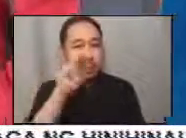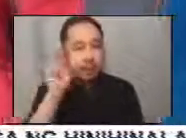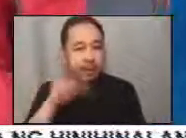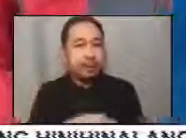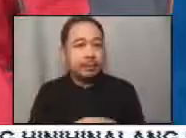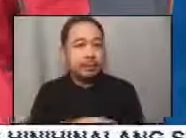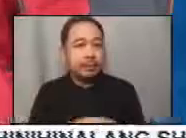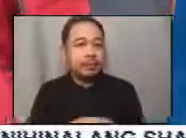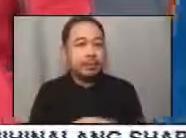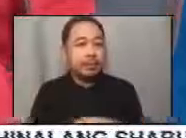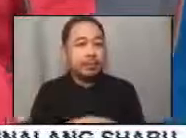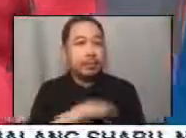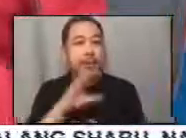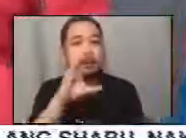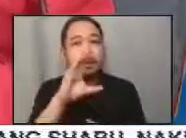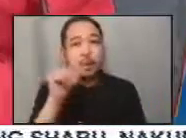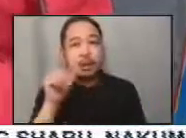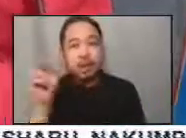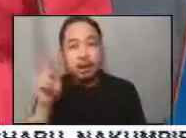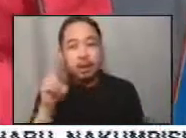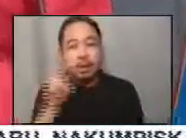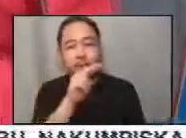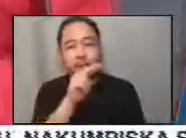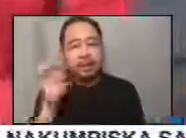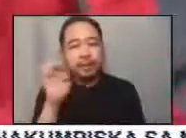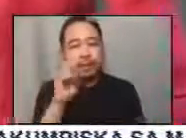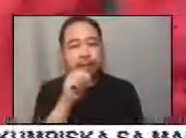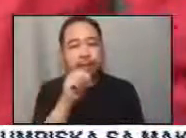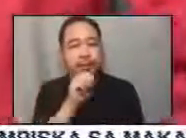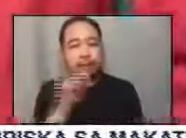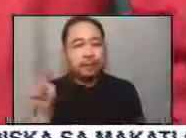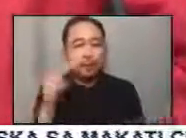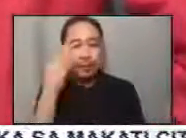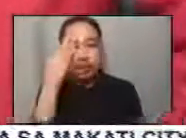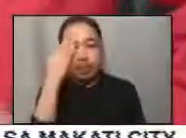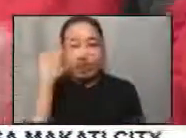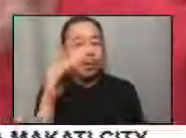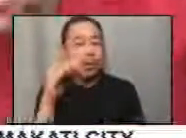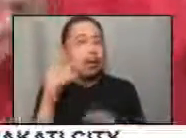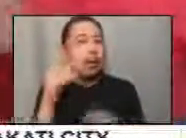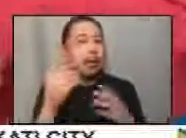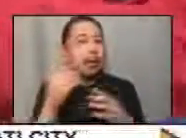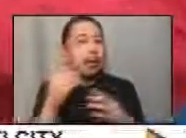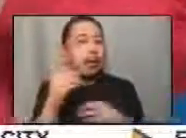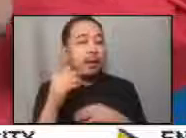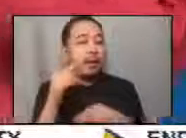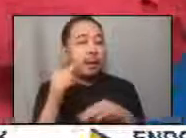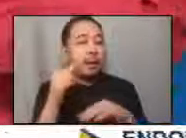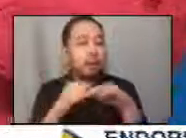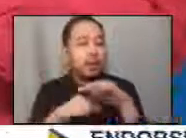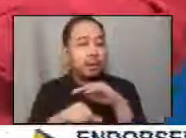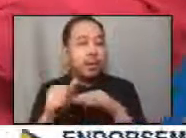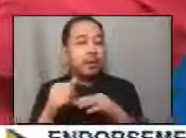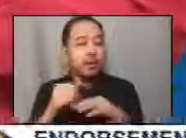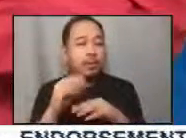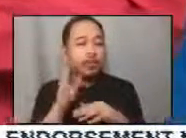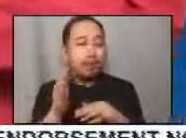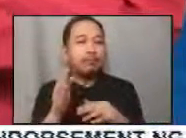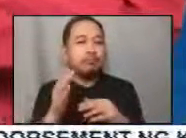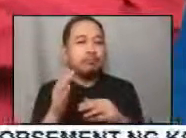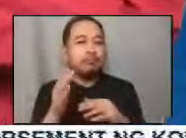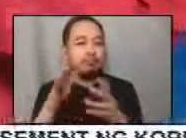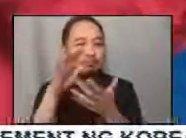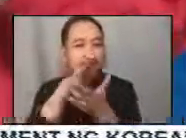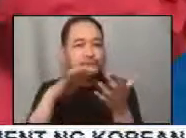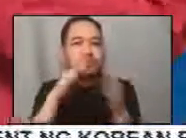buong Eastern Seaboards ng Luzon at aabot na rin dito sa may Sorsogon. Inaasang aabot sa 5 meters ang mga alon ng mga